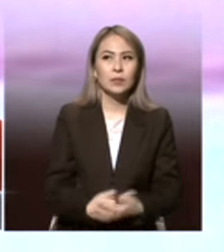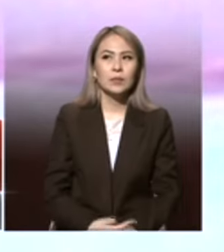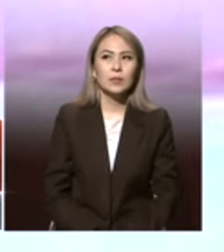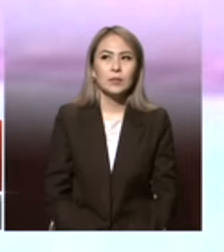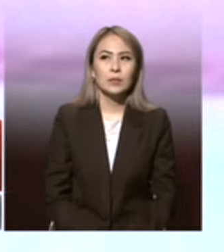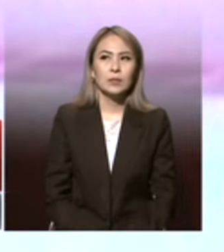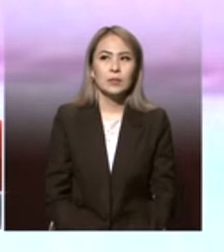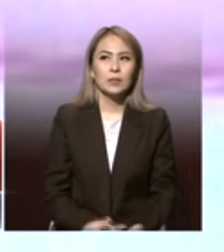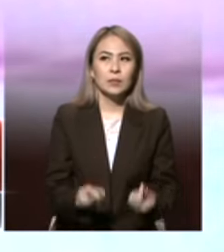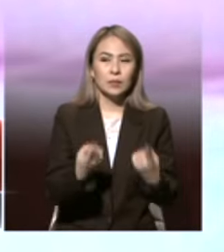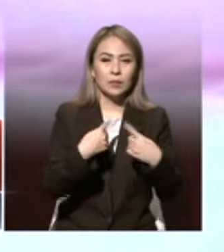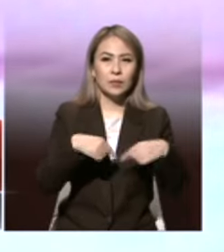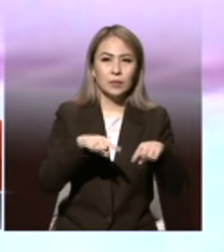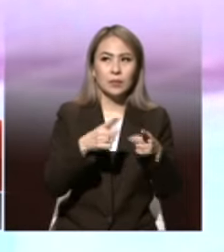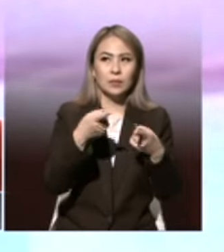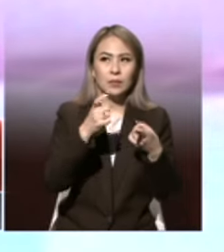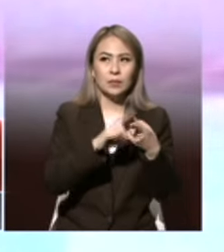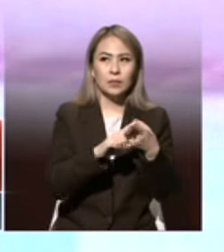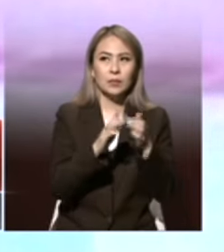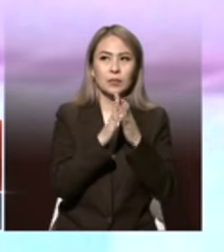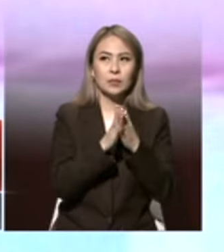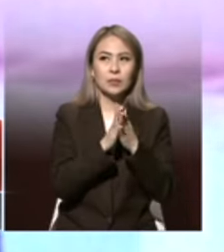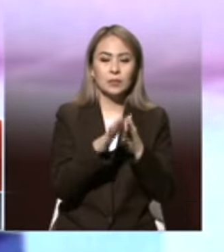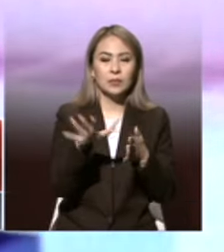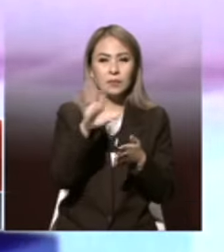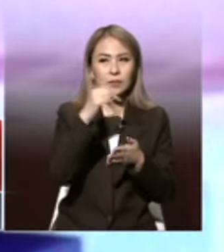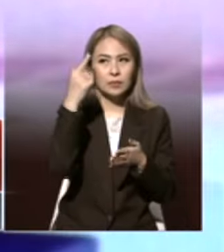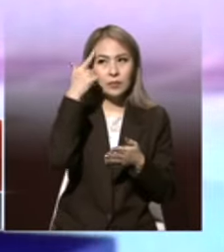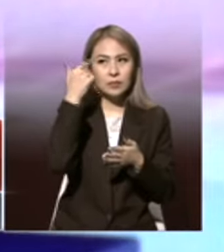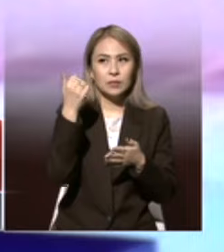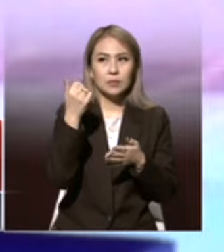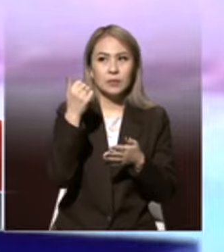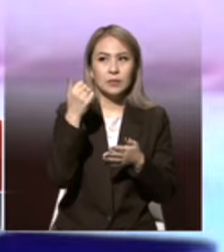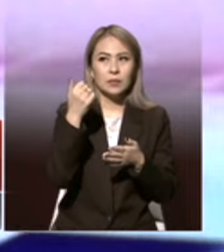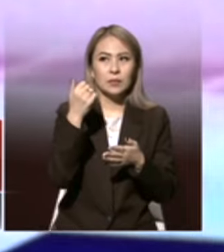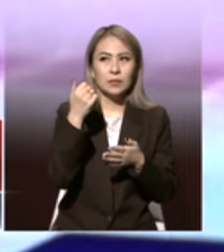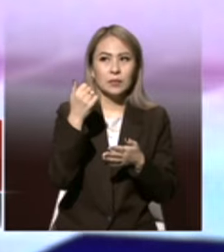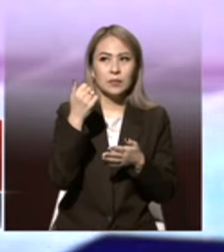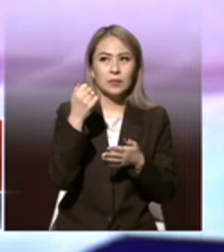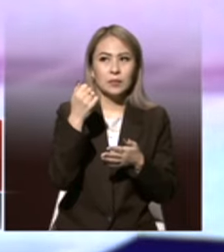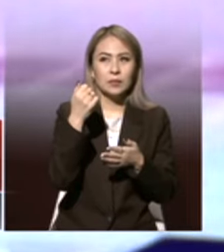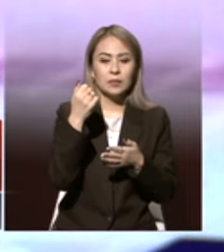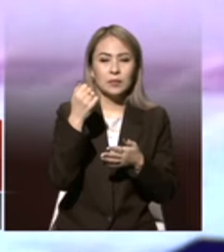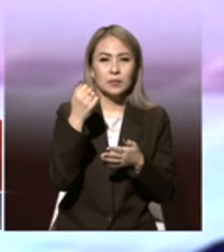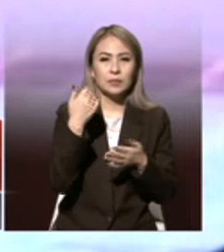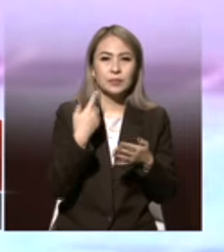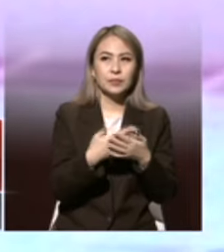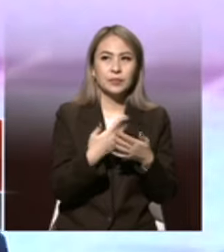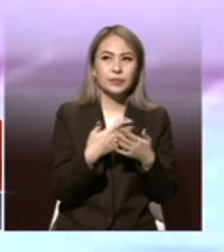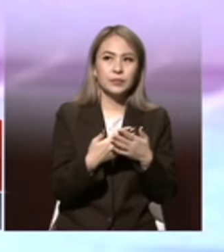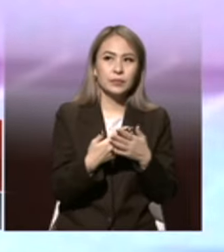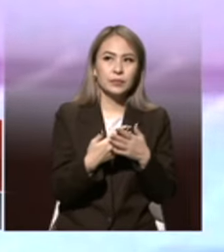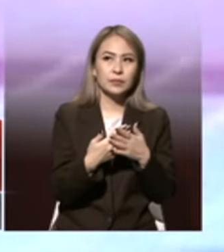қазір қоғамның сұранысы бойынша, өздеріңіз білесіздер, қоғамдағы, мысалға,